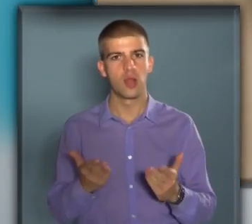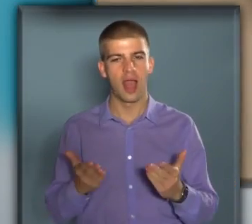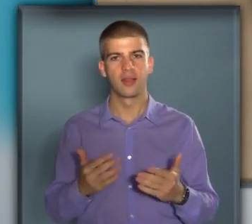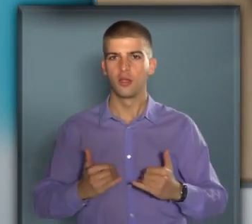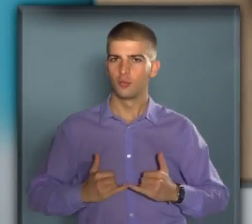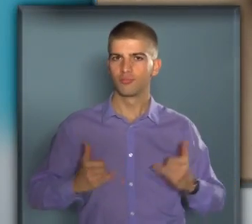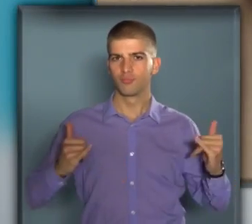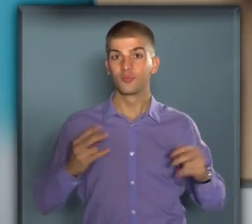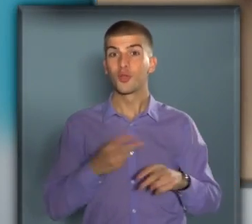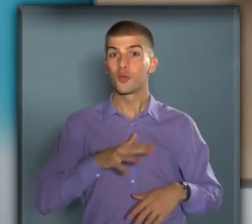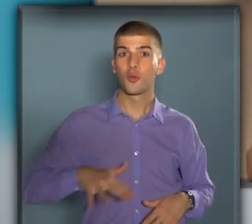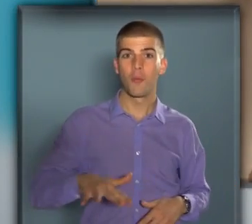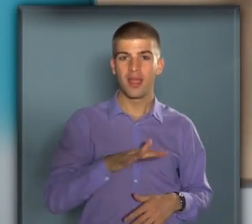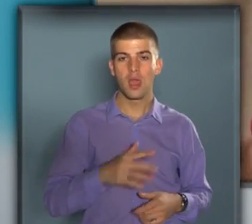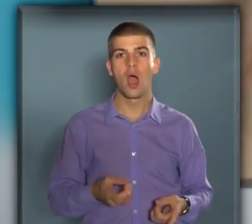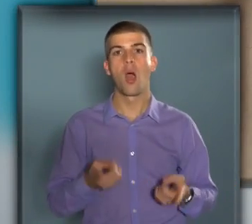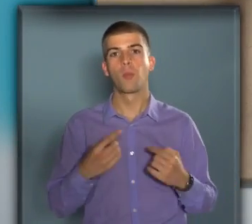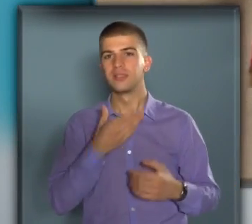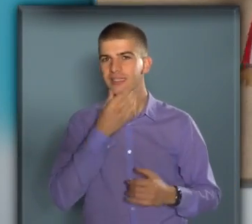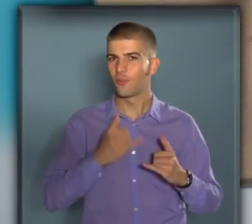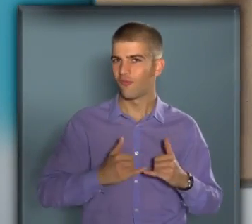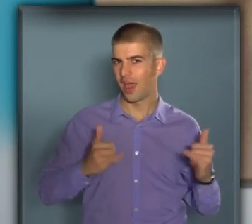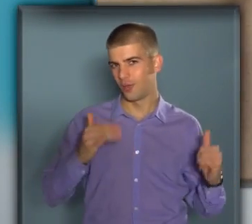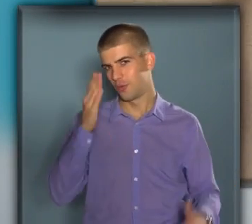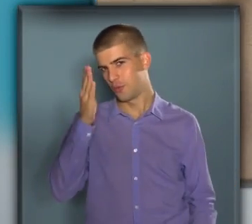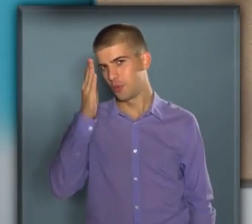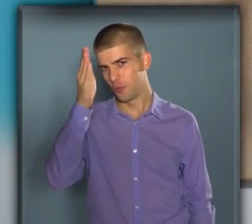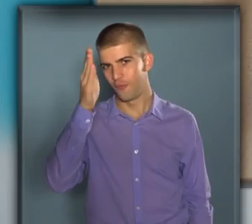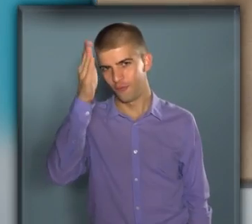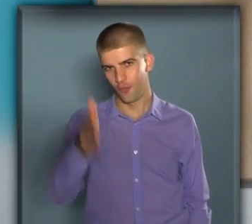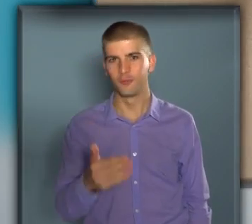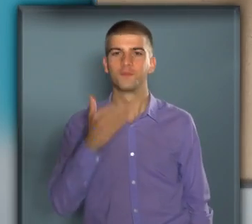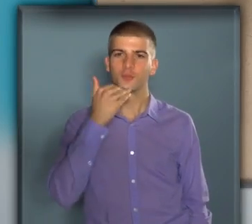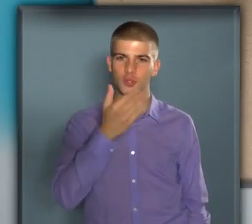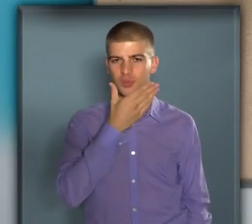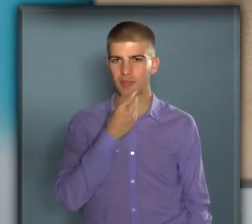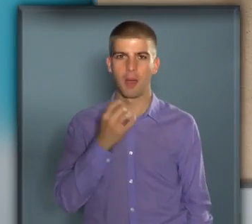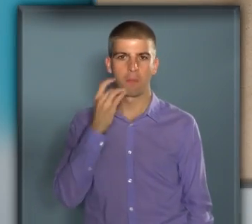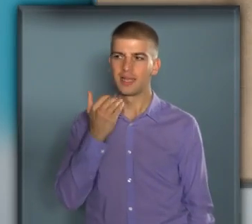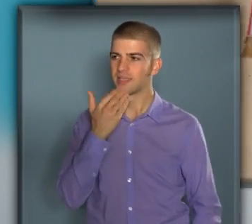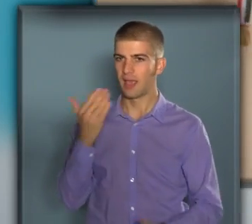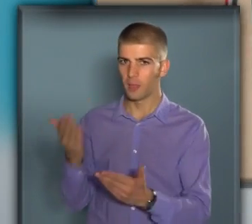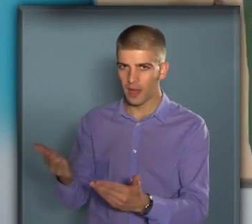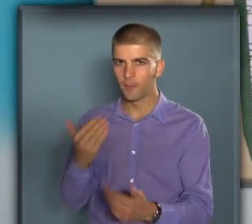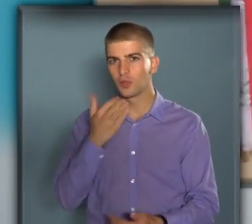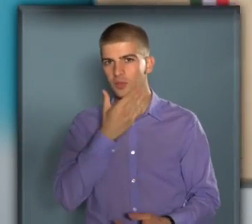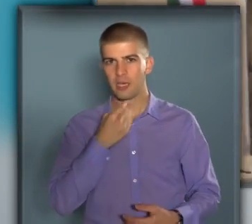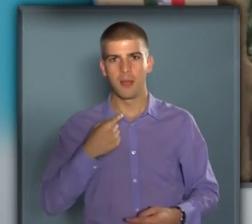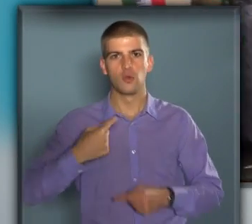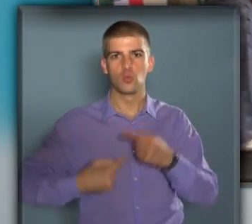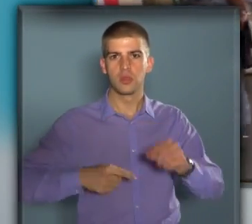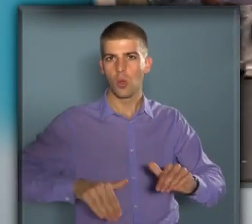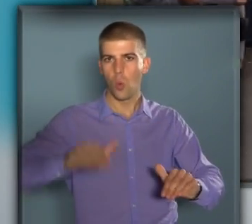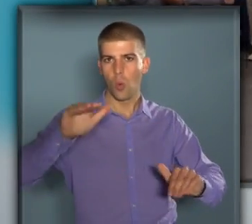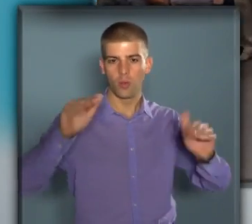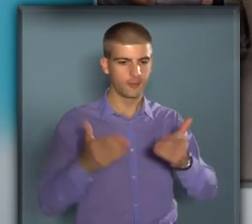amely Kőbányának egy szép, fejlődő jövőt hozhat. Úgyhogy köszönjük Berecki Endrének, és köszönjük az